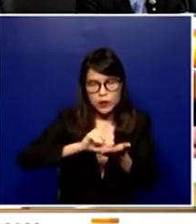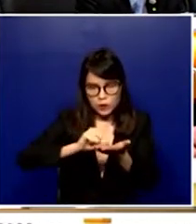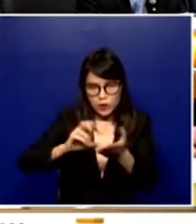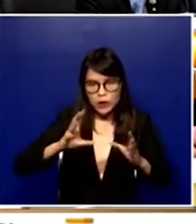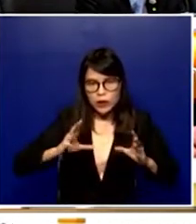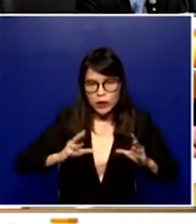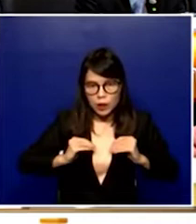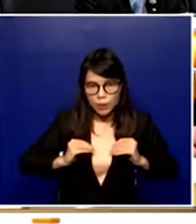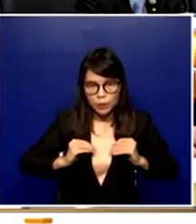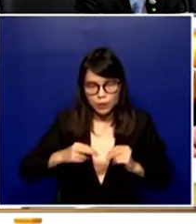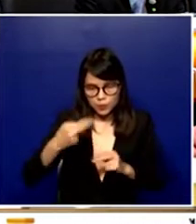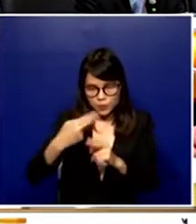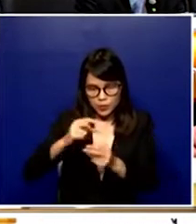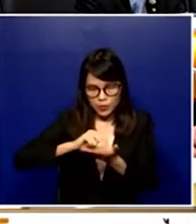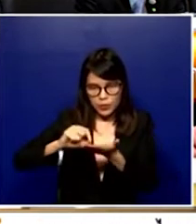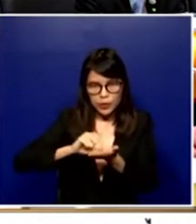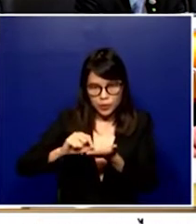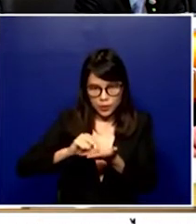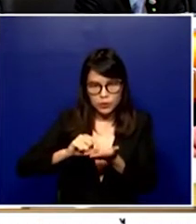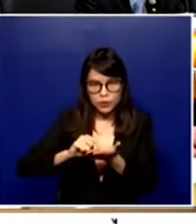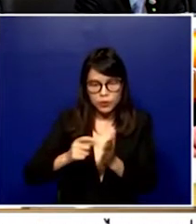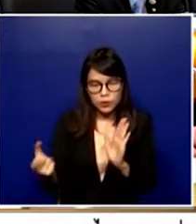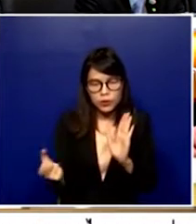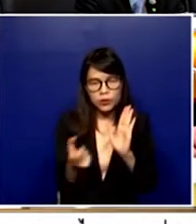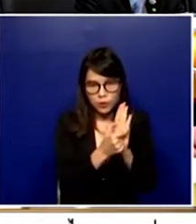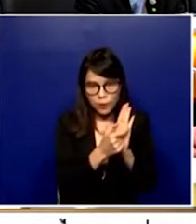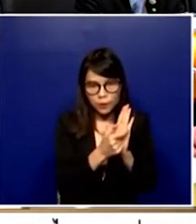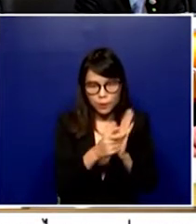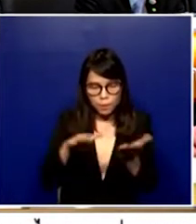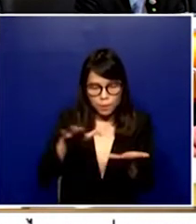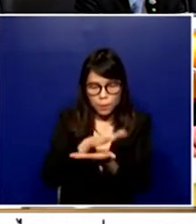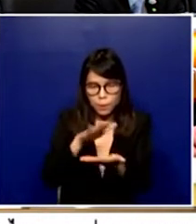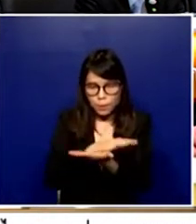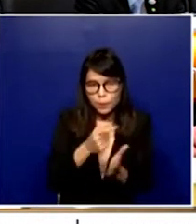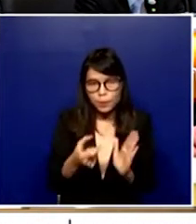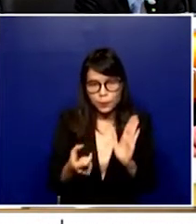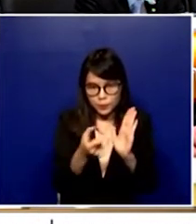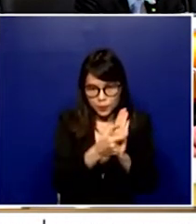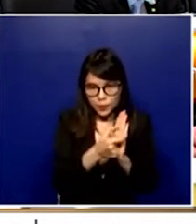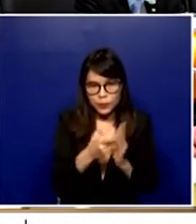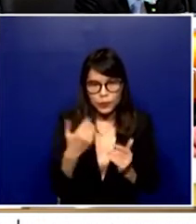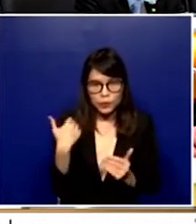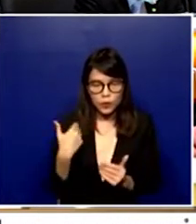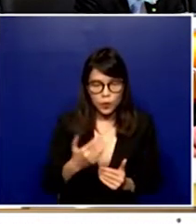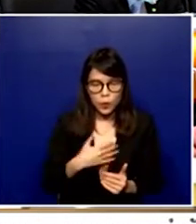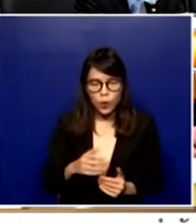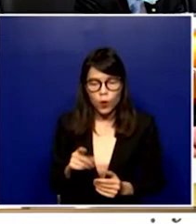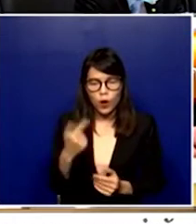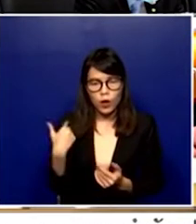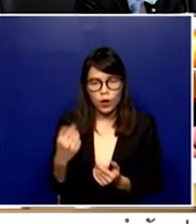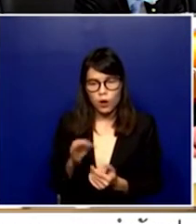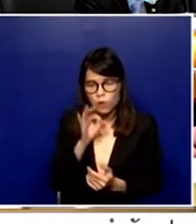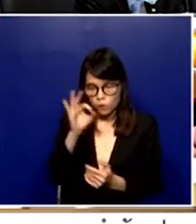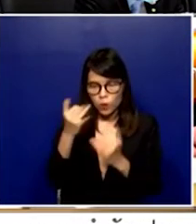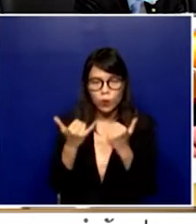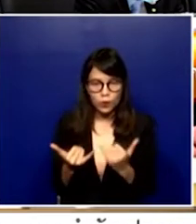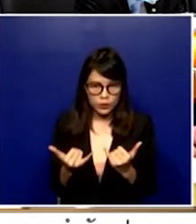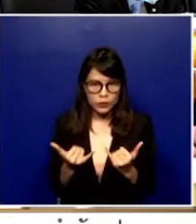ต คแ diagramคือคำสรรภาพคือใเสี่ด ในข้อกลาหาของที่ฉัในประเด็ี้